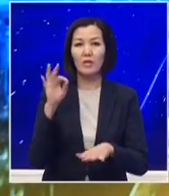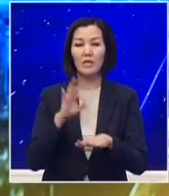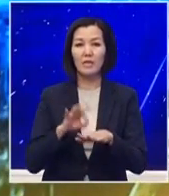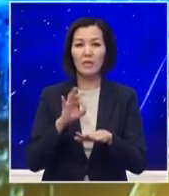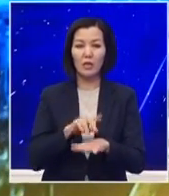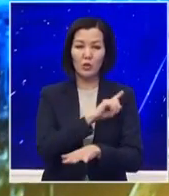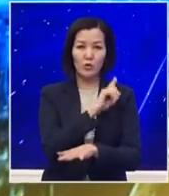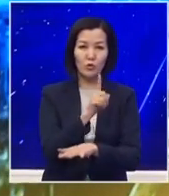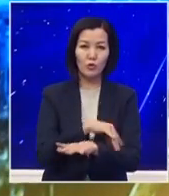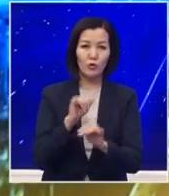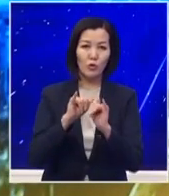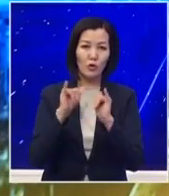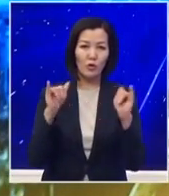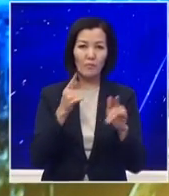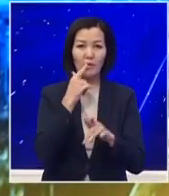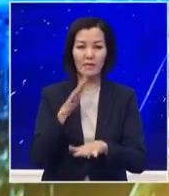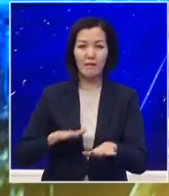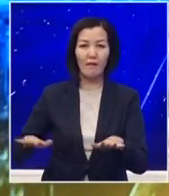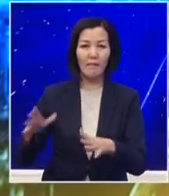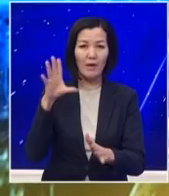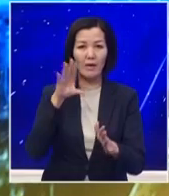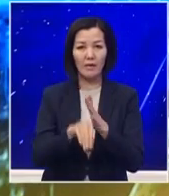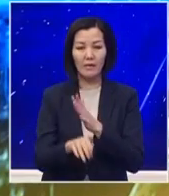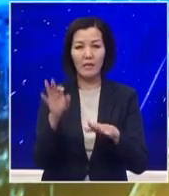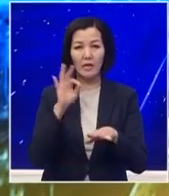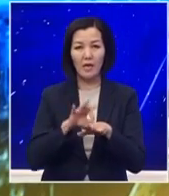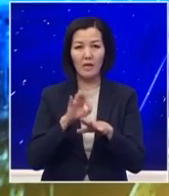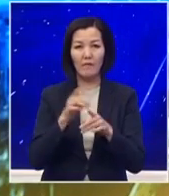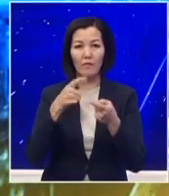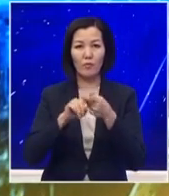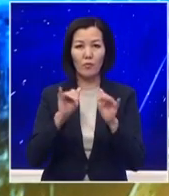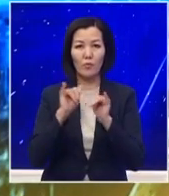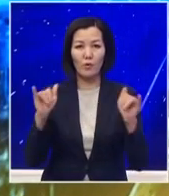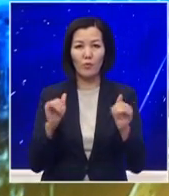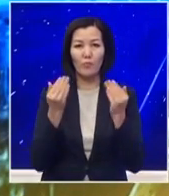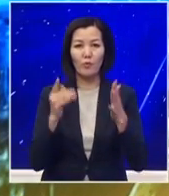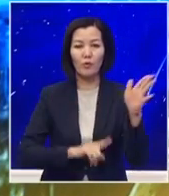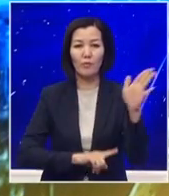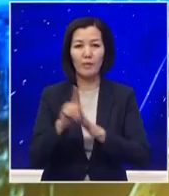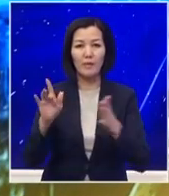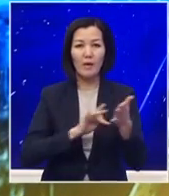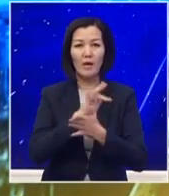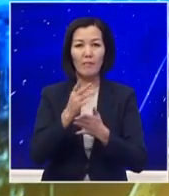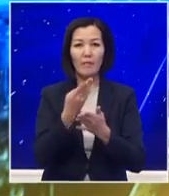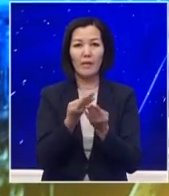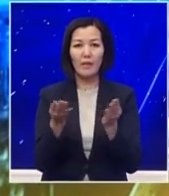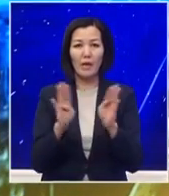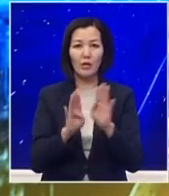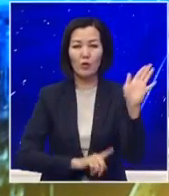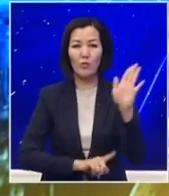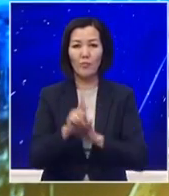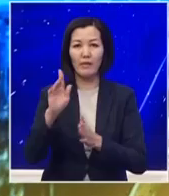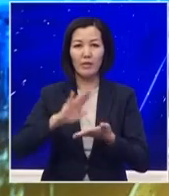Талдықорғанда індет күшейіп, қызыл аймаққа кірді. Корона індеттің көбеюіне байланысты бүгіннен бастап шаһарда локдаун енгізілді.